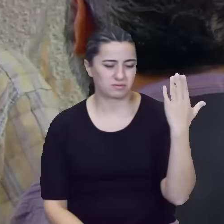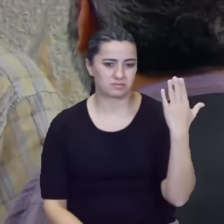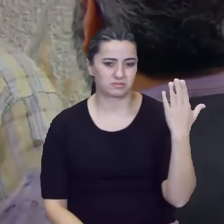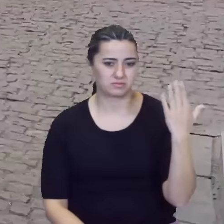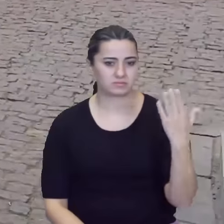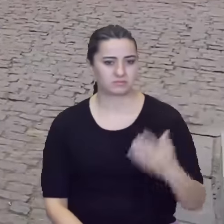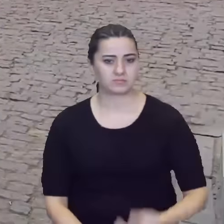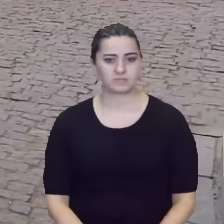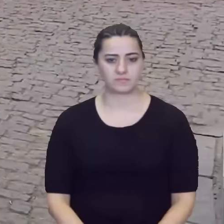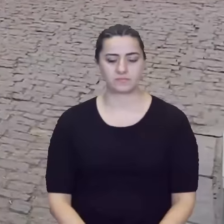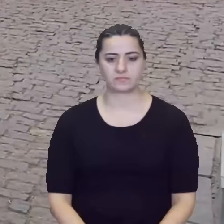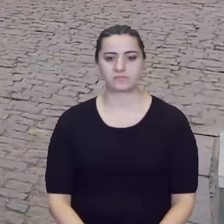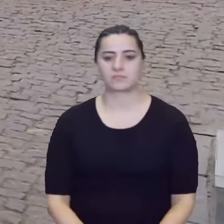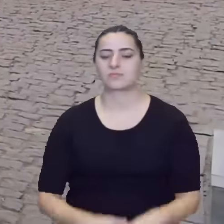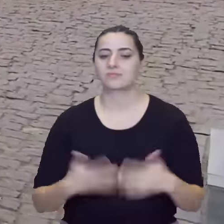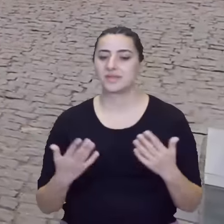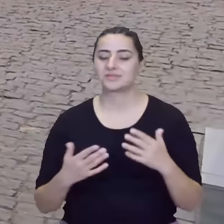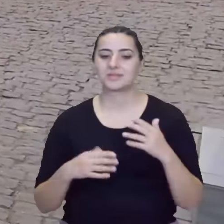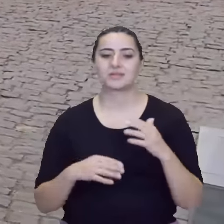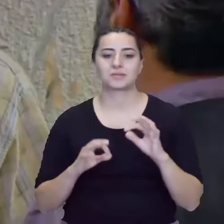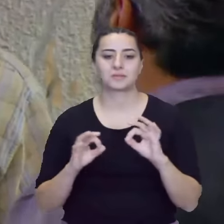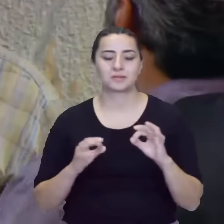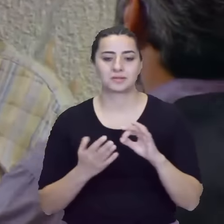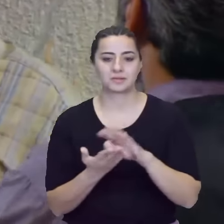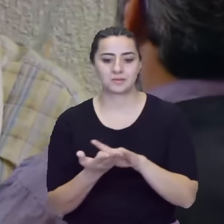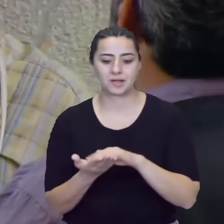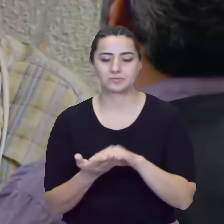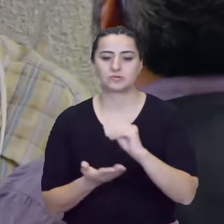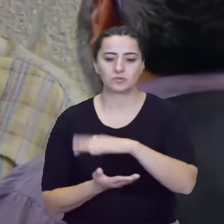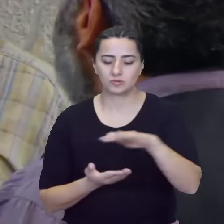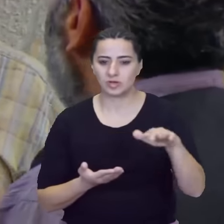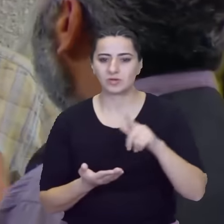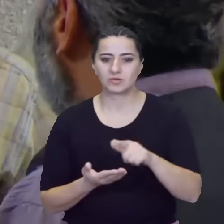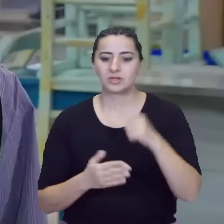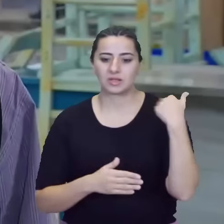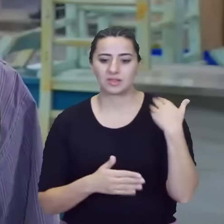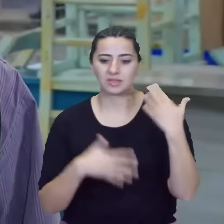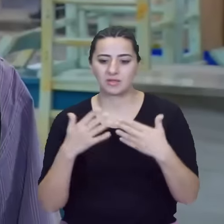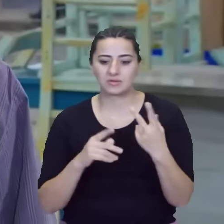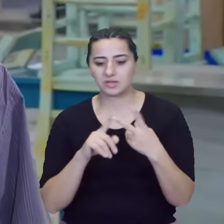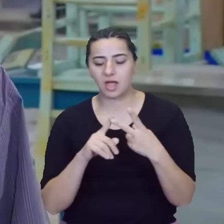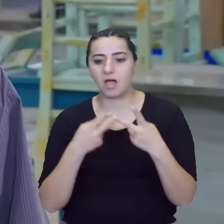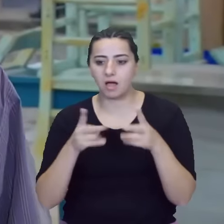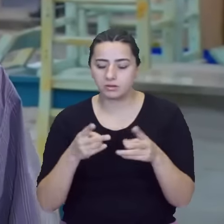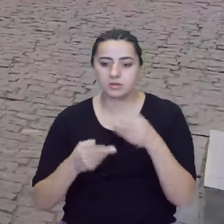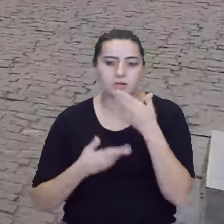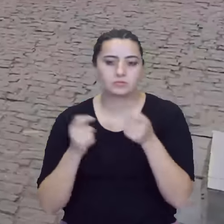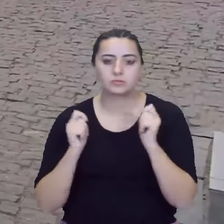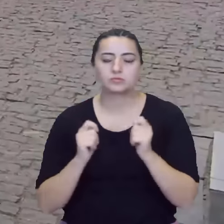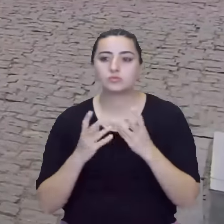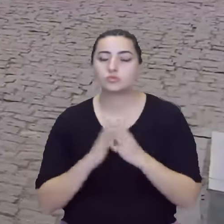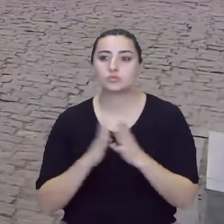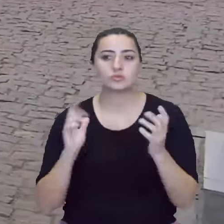ya. Neredeyse artık ellerinde tabletle doğan çocuklara yeni bir televizyon kanalının hayatımızdaki en